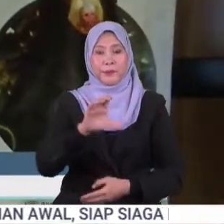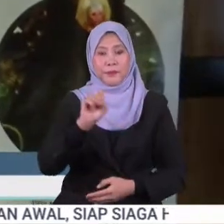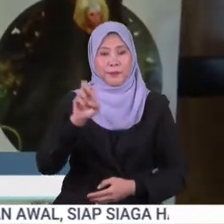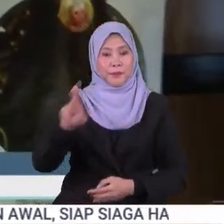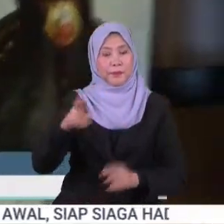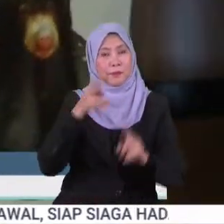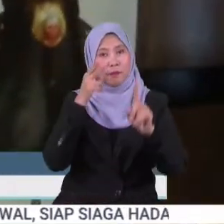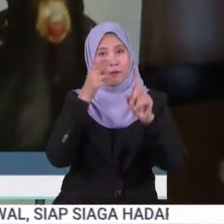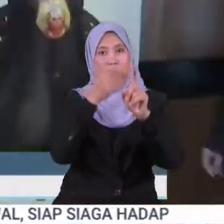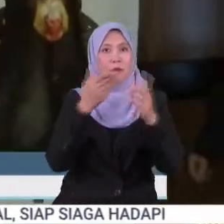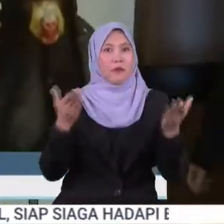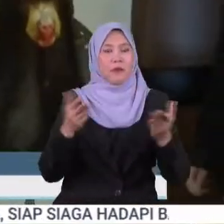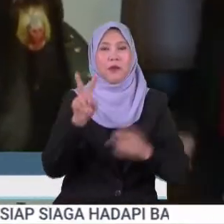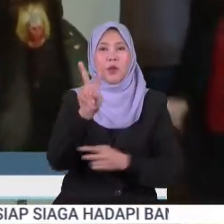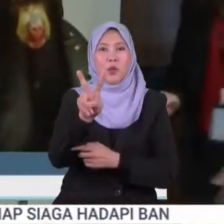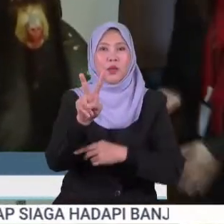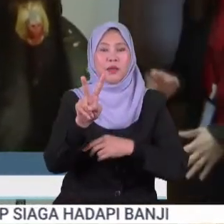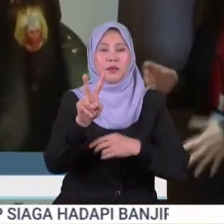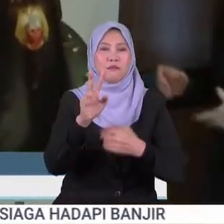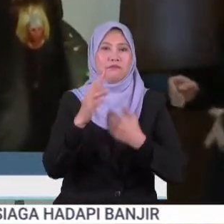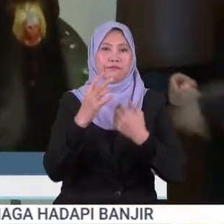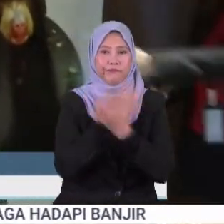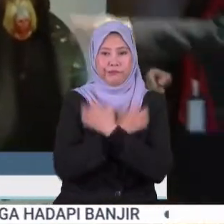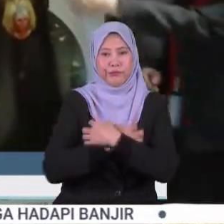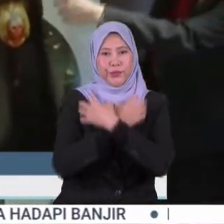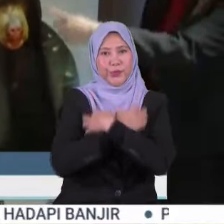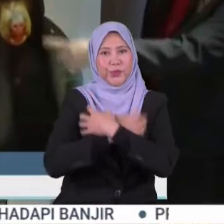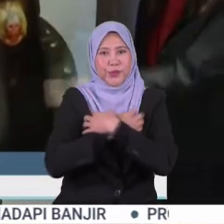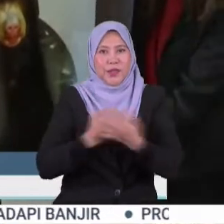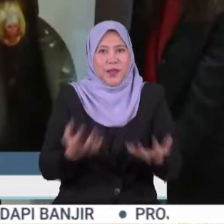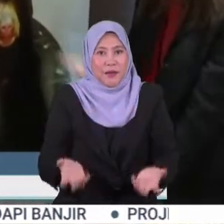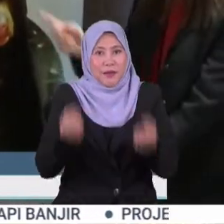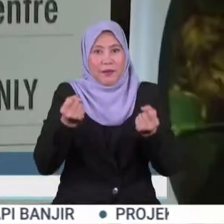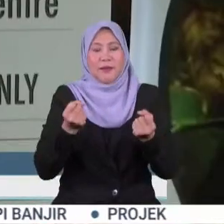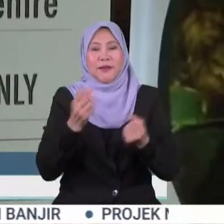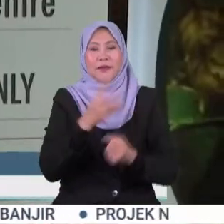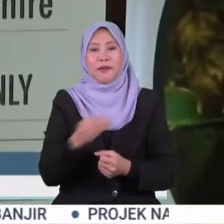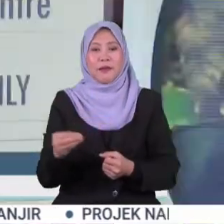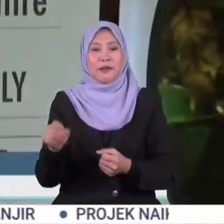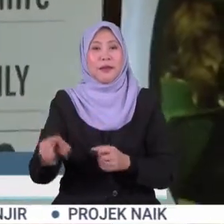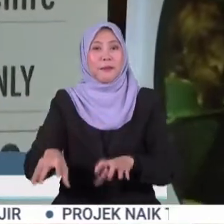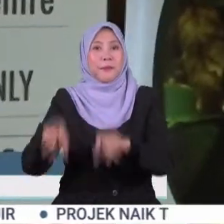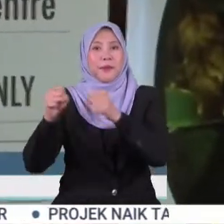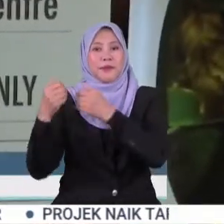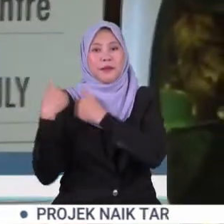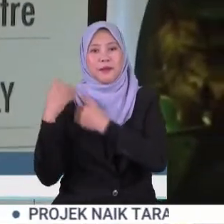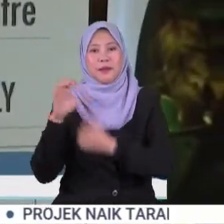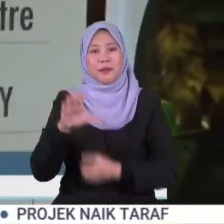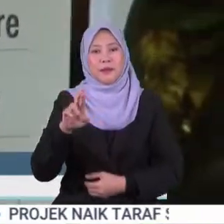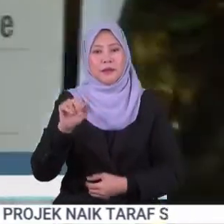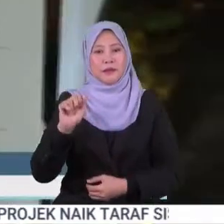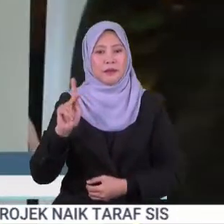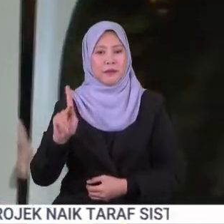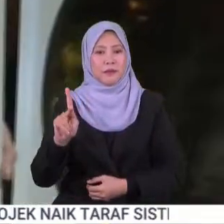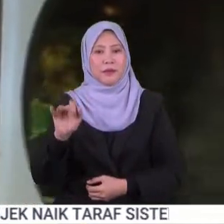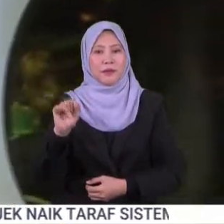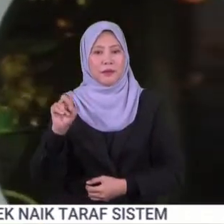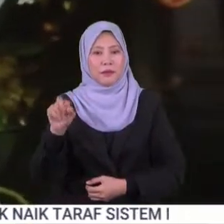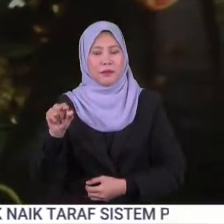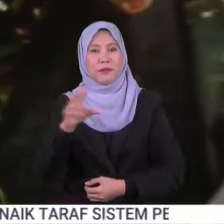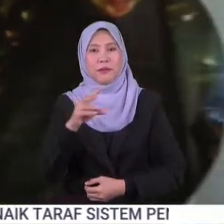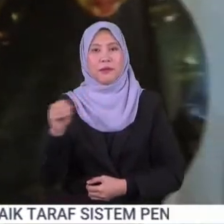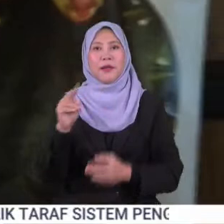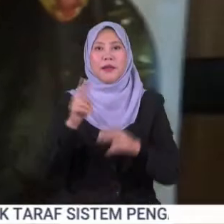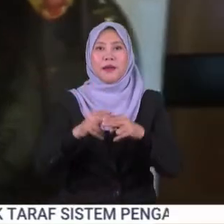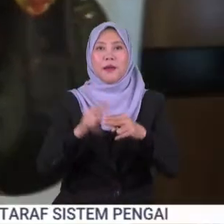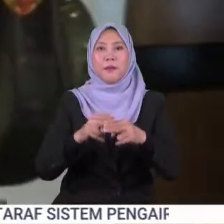turut menyaksikan dua ekor beruang madu diambil sebagai beruang angkat dan salah satunya diambil oleh Crack in Borneo Coffee Roastery dan